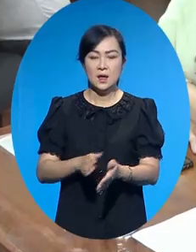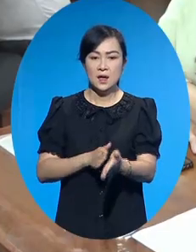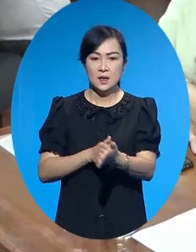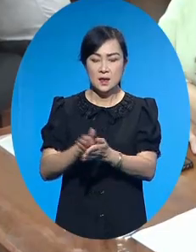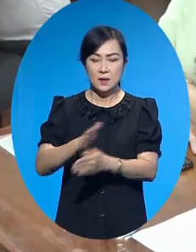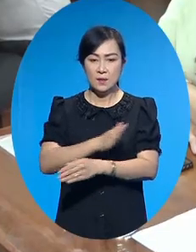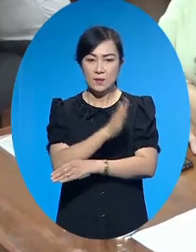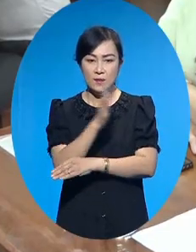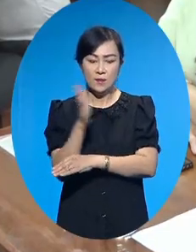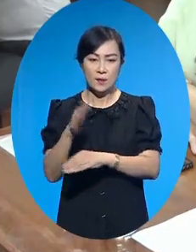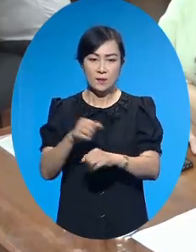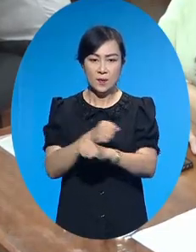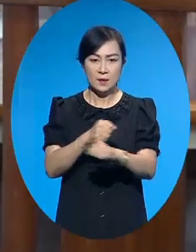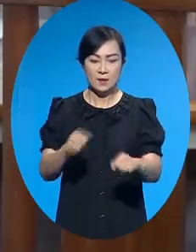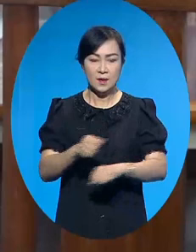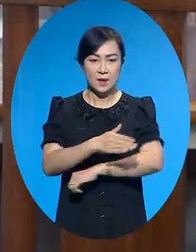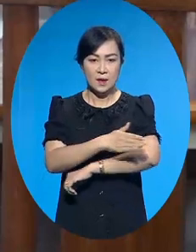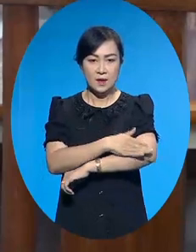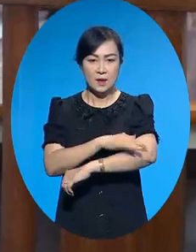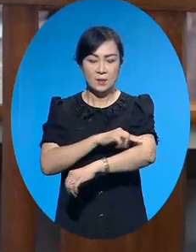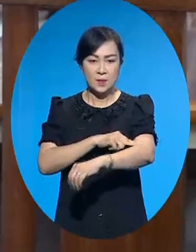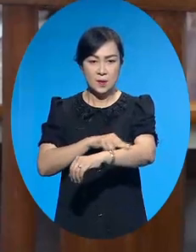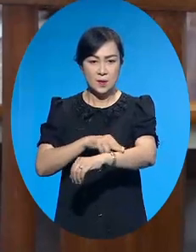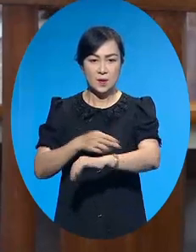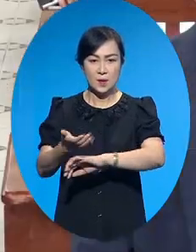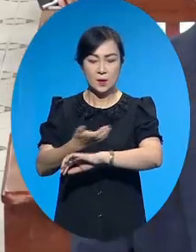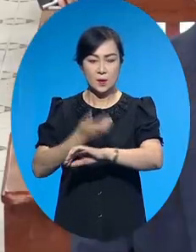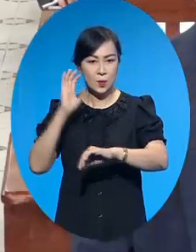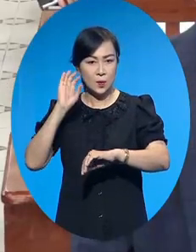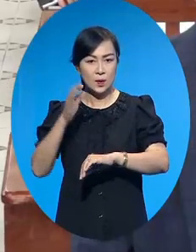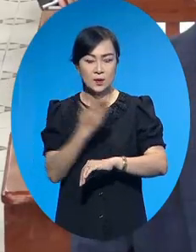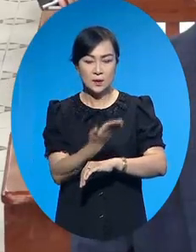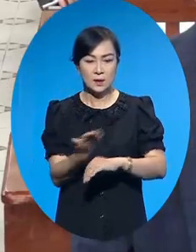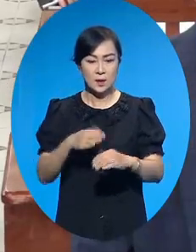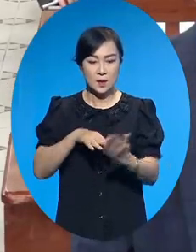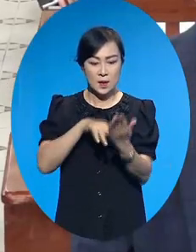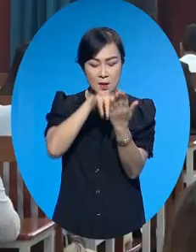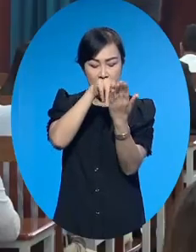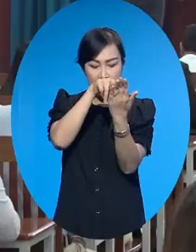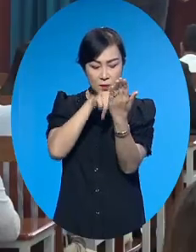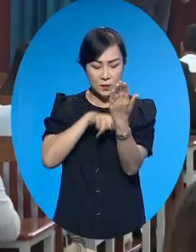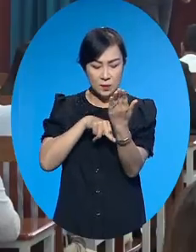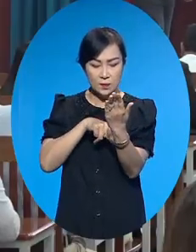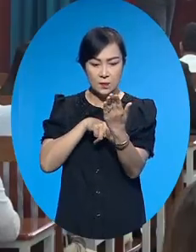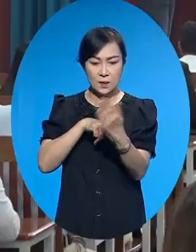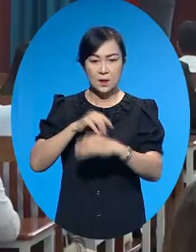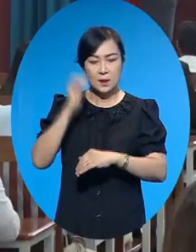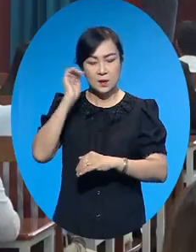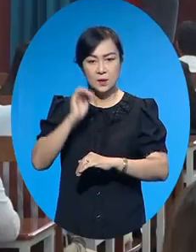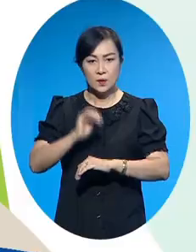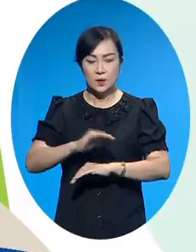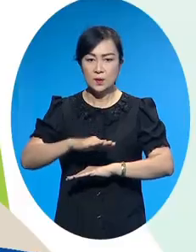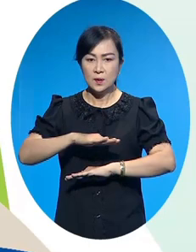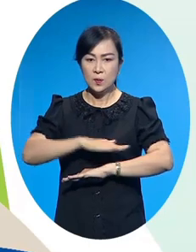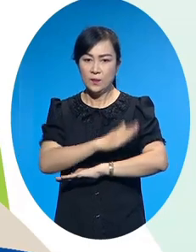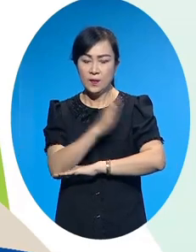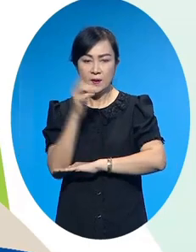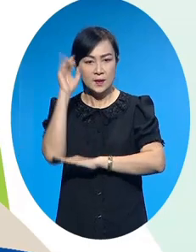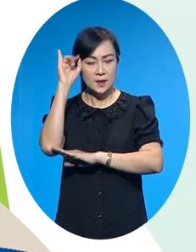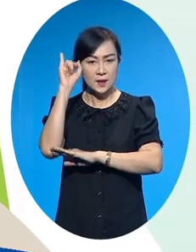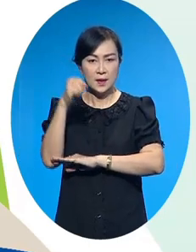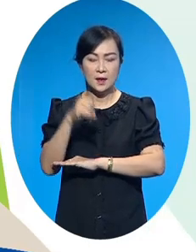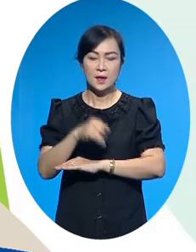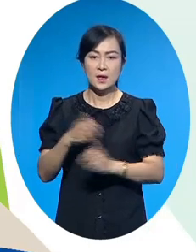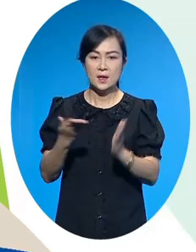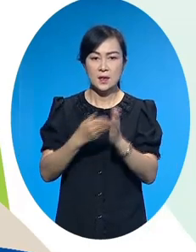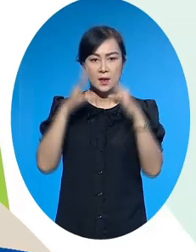phát triển bền vững toàn cầu, giúp các học giả trong nước và quốc tế trình bày kết quả nghiên cứu và trao đổi ý tưởng, kinh nghiệm nghiên cứu, phát triển các dự án. Đây là dịp để